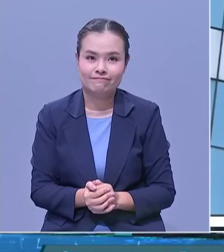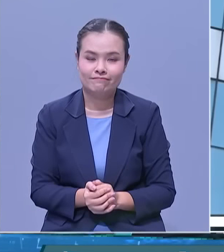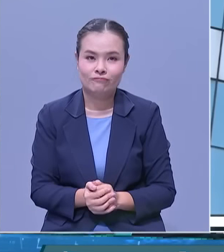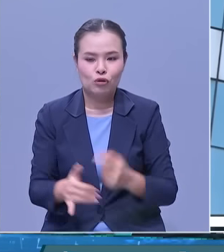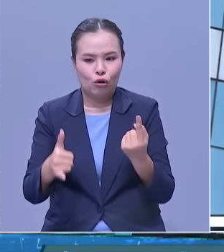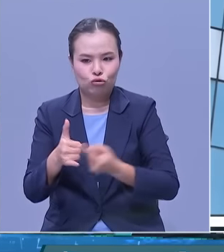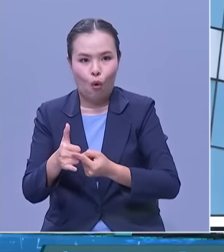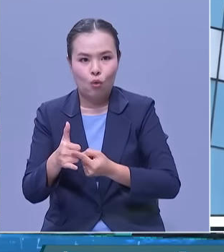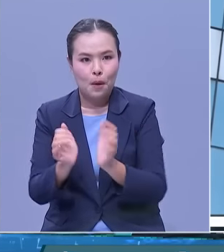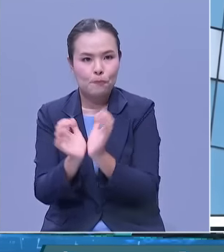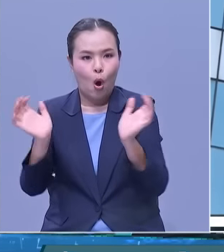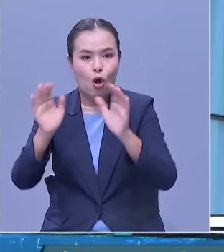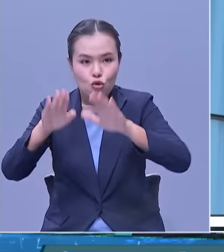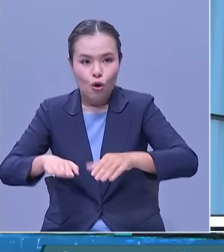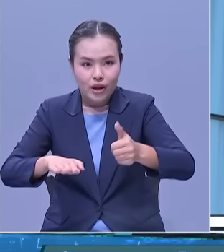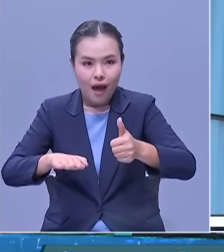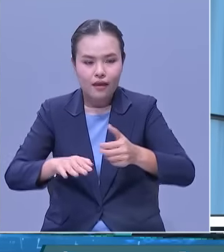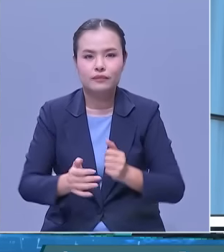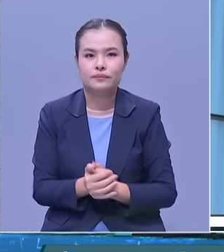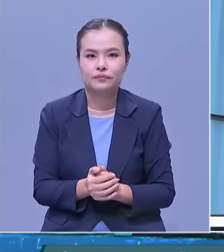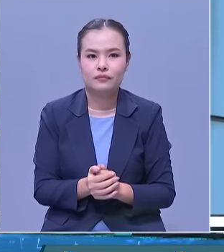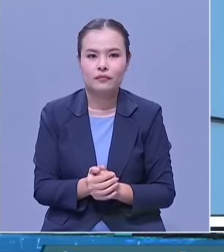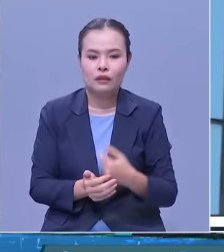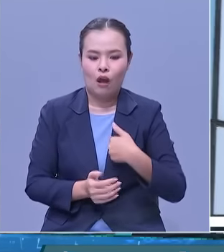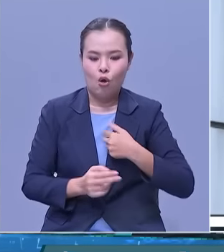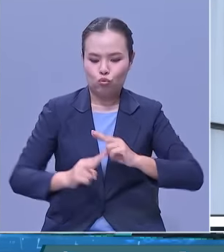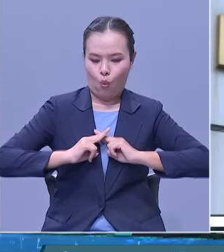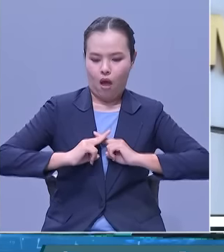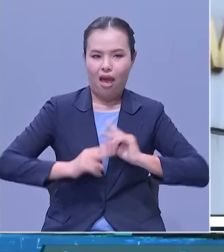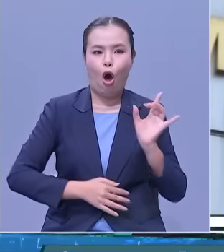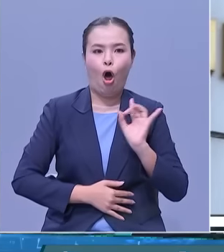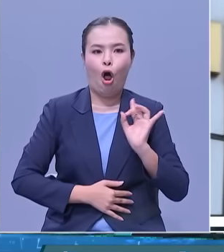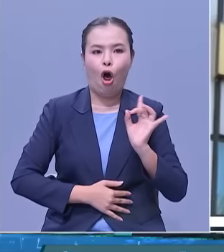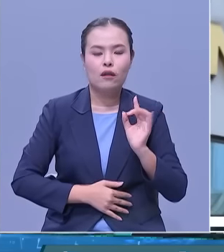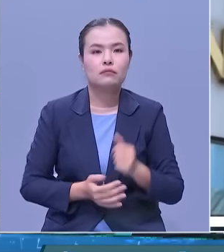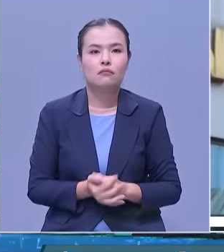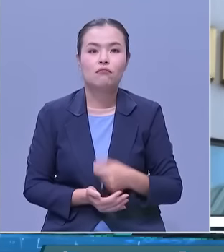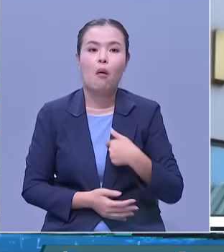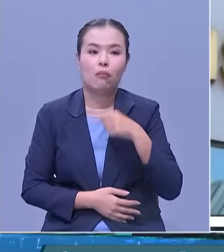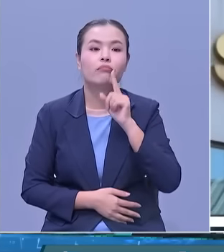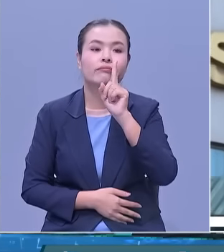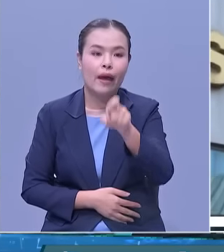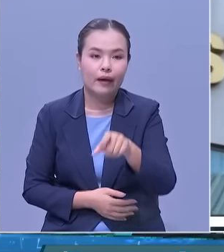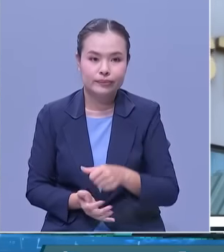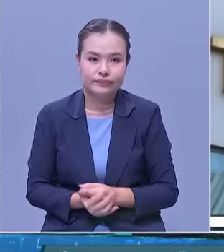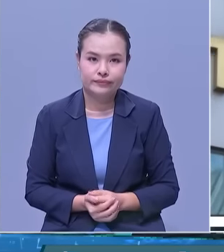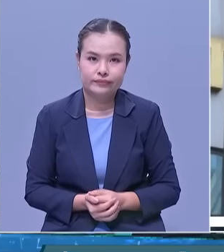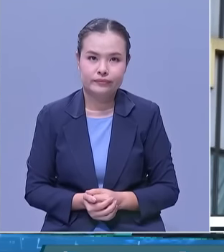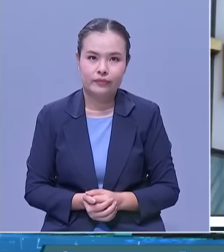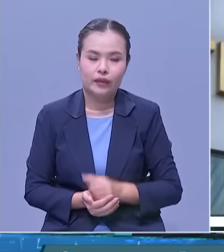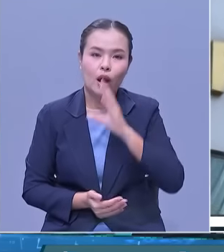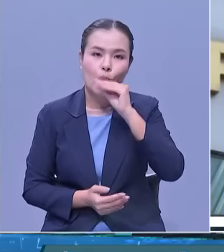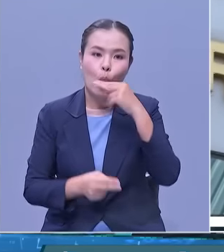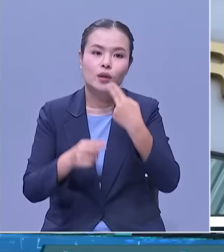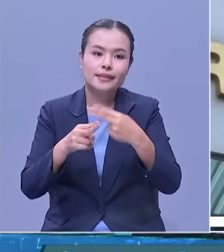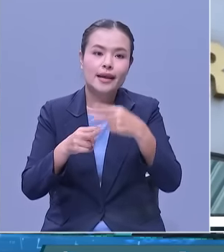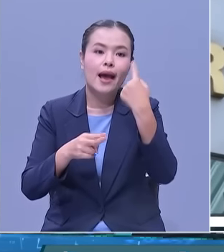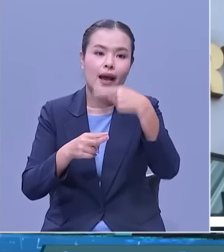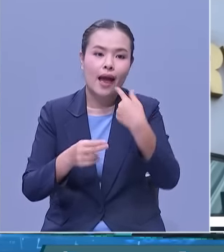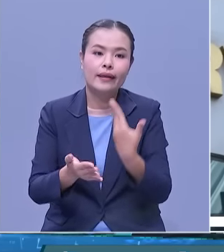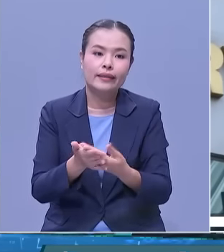แล้วเขาให้การโดยผู้ต้องหาเพื่อที่ตัวเขาหลุดแล้วผมถามคำว่าเขาเอ่ยถึงใครอ่ะว่าให้ใ